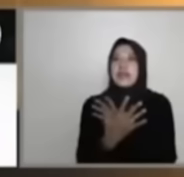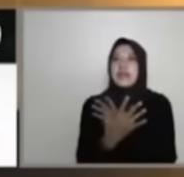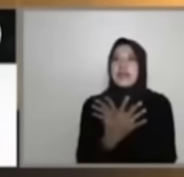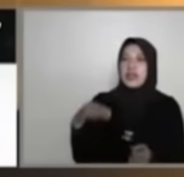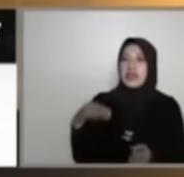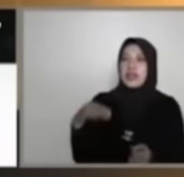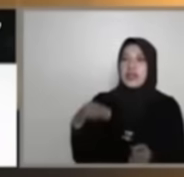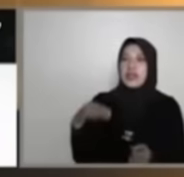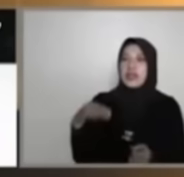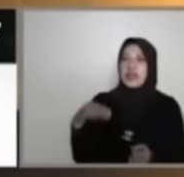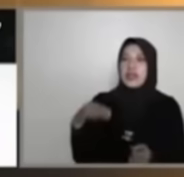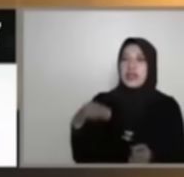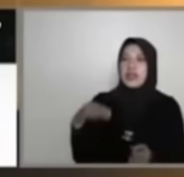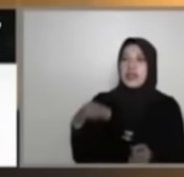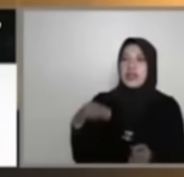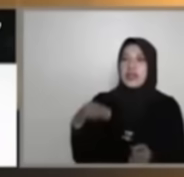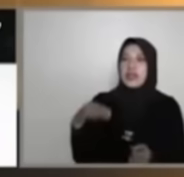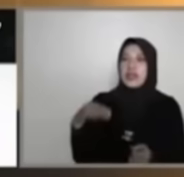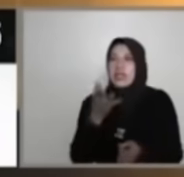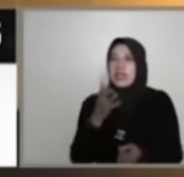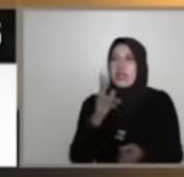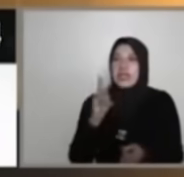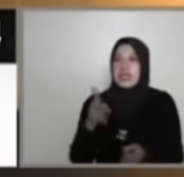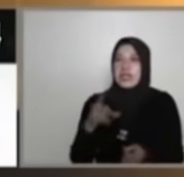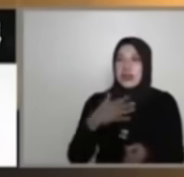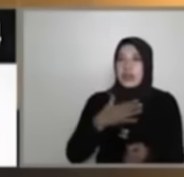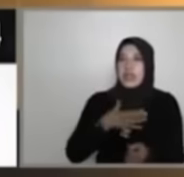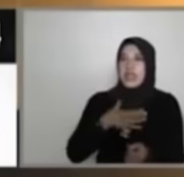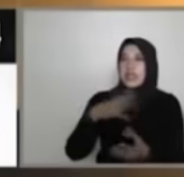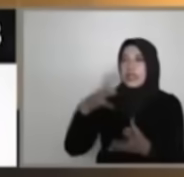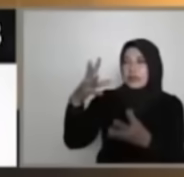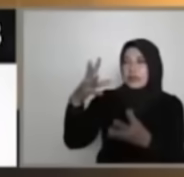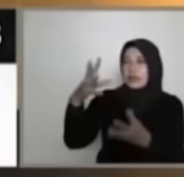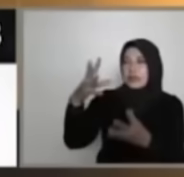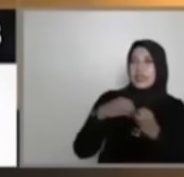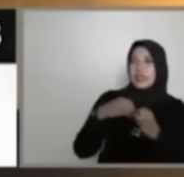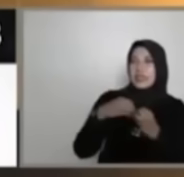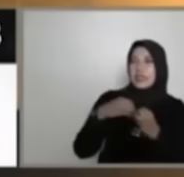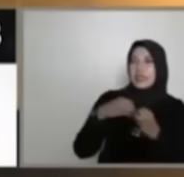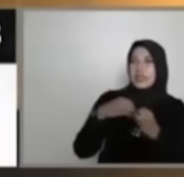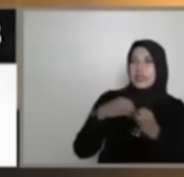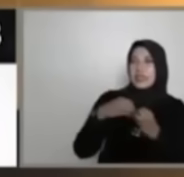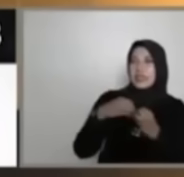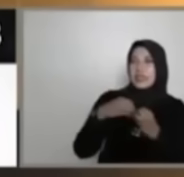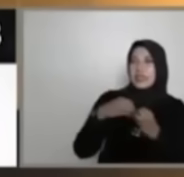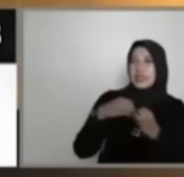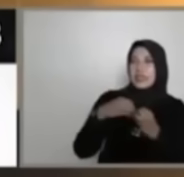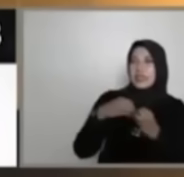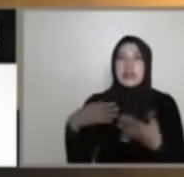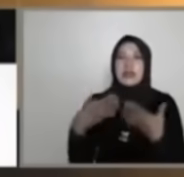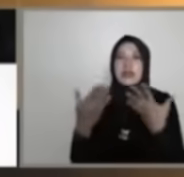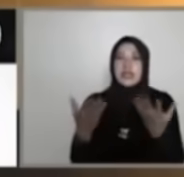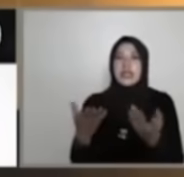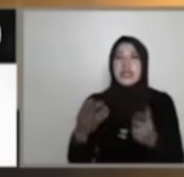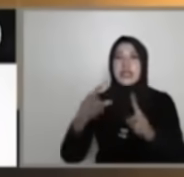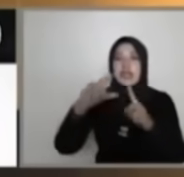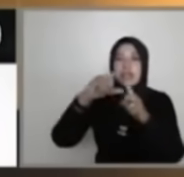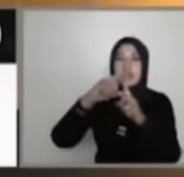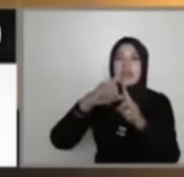Justru itu yang saya mengatakan bahwa kalau saya nantinya terpilih, saya akan menghadap presiden, minta